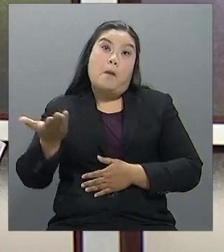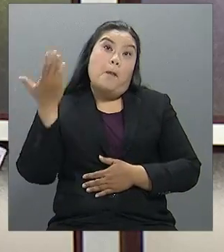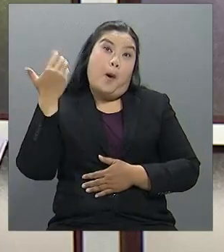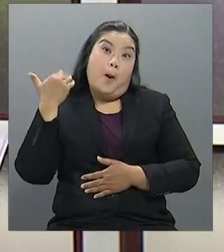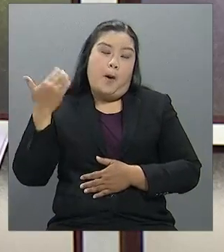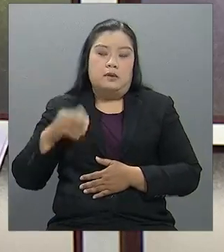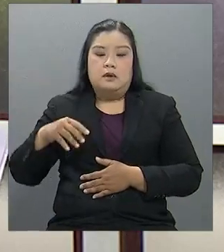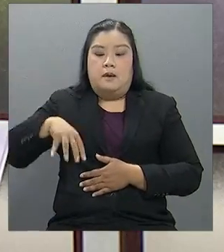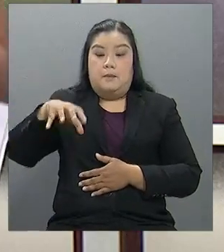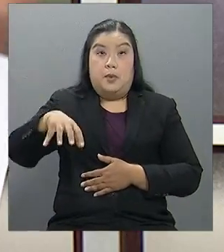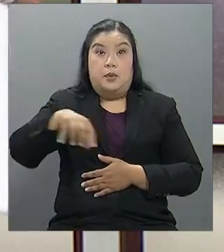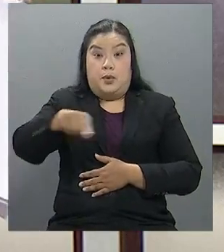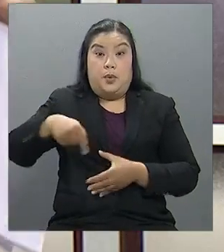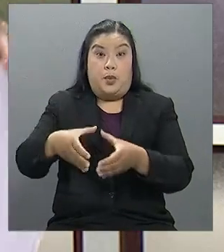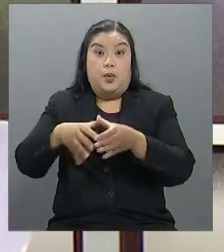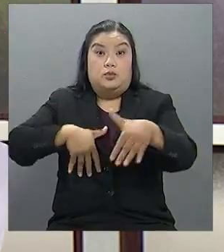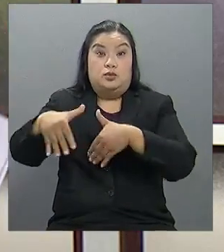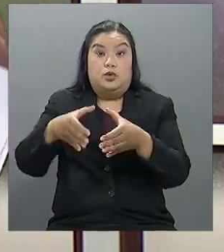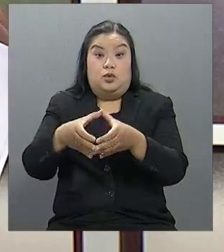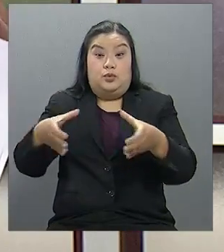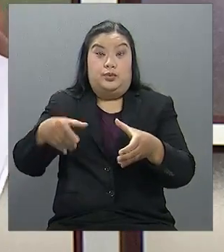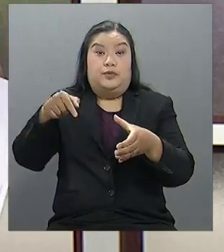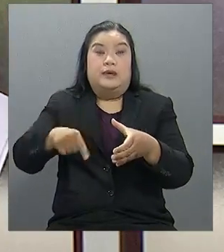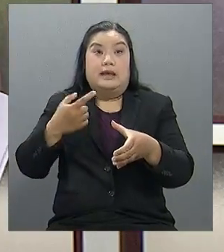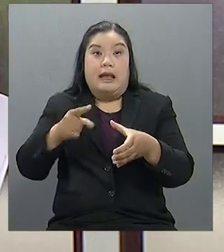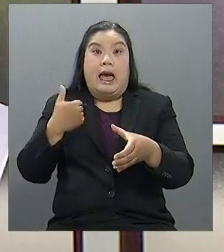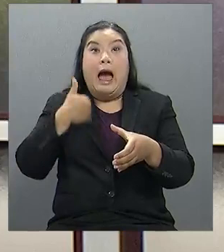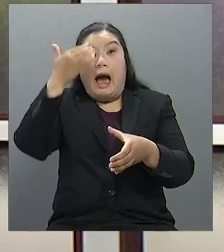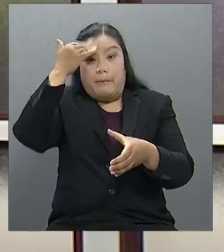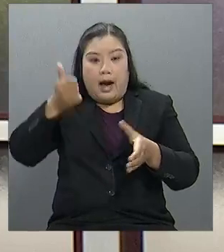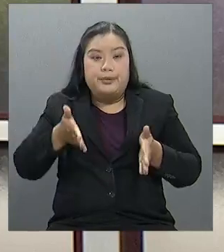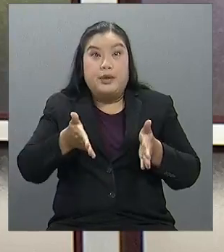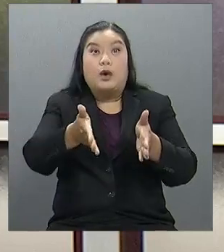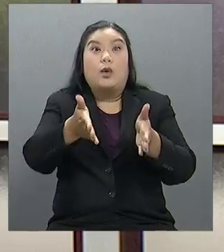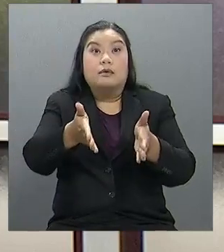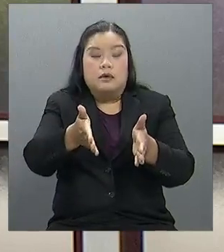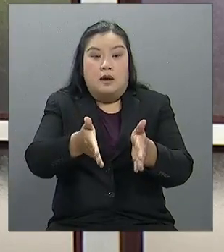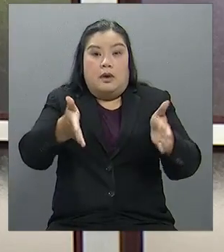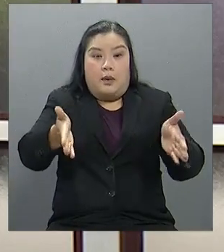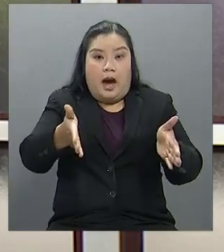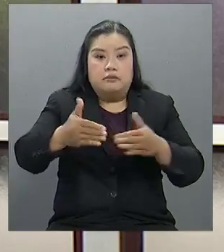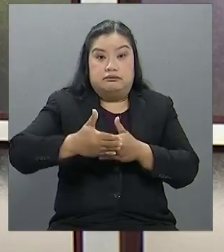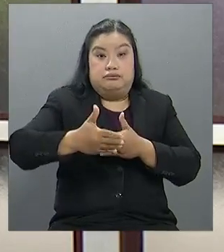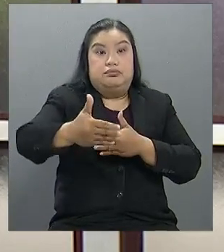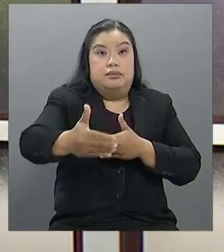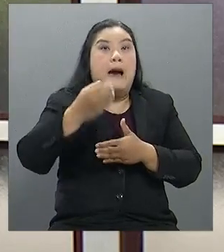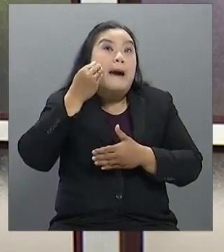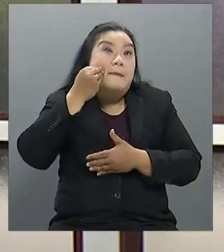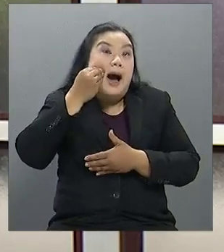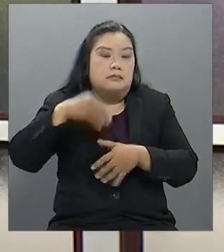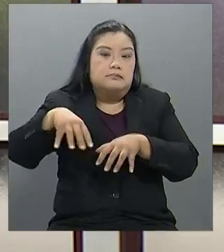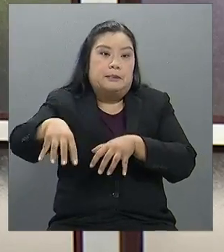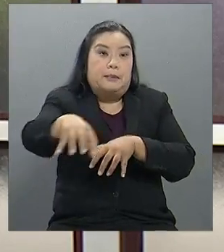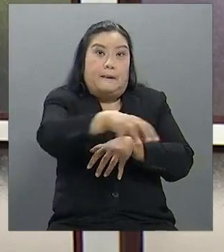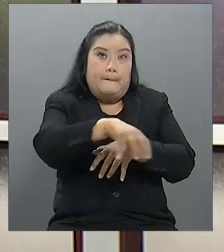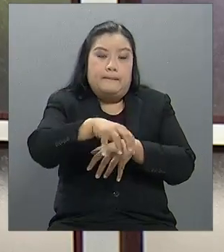เป็นชุมชนกันอยู่เท่านี้พอตัวเมืองขยายชุมชนไปนะคะก็เลยมีการไปปลูกบ้านเนี่ยห่างไกลออกไปทีนี้น้